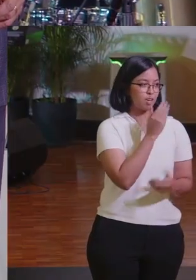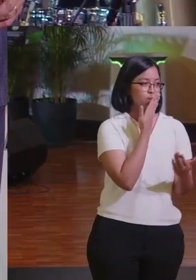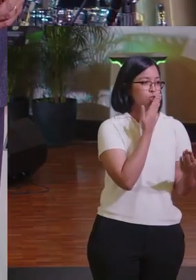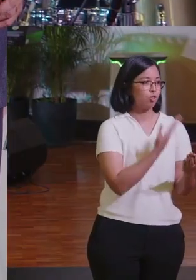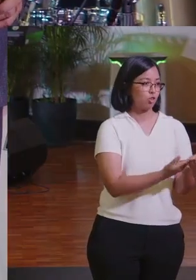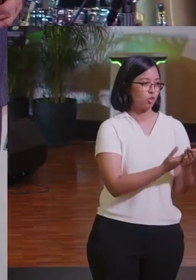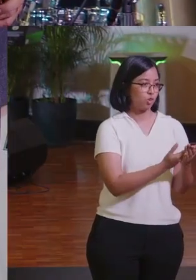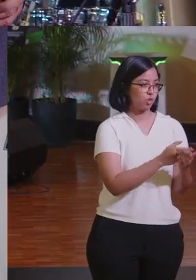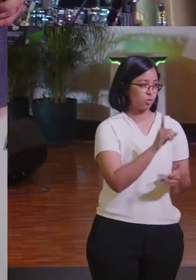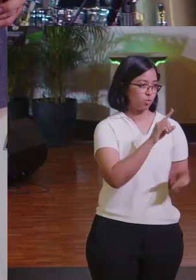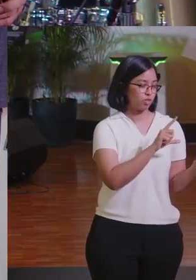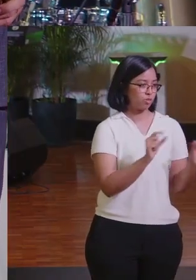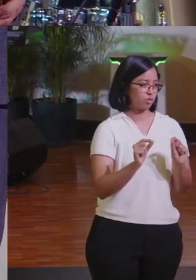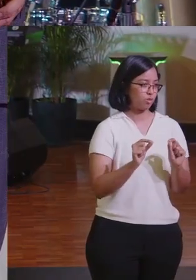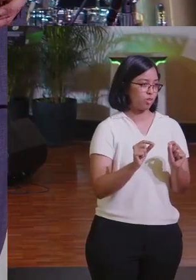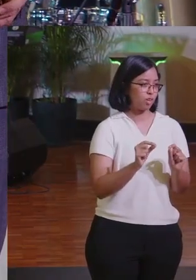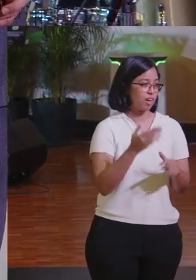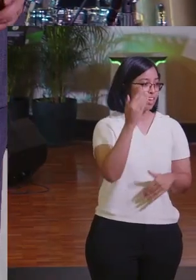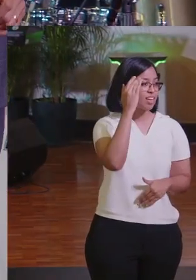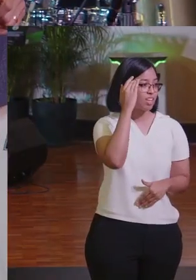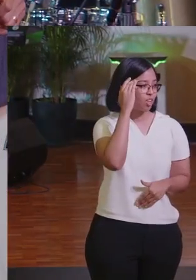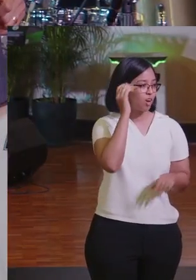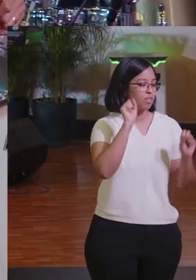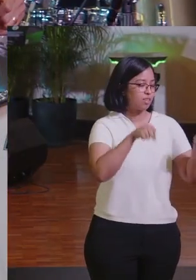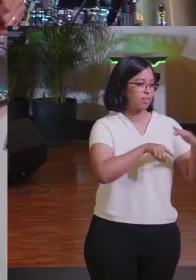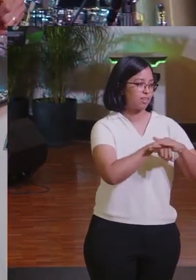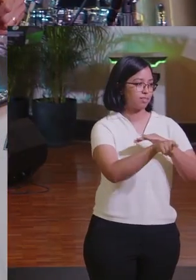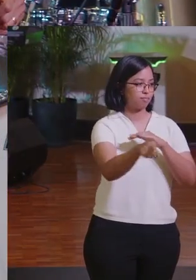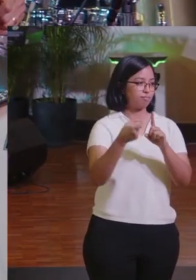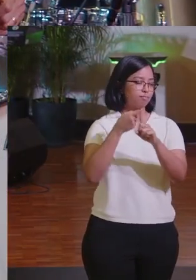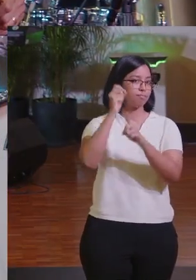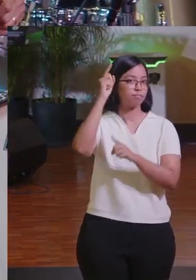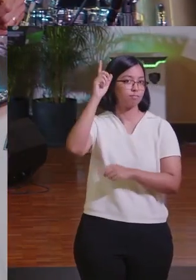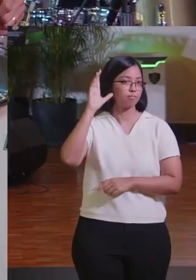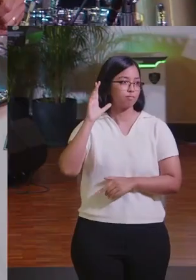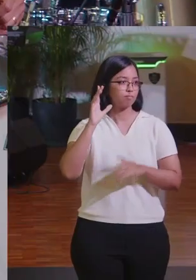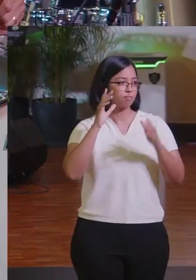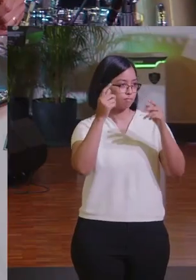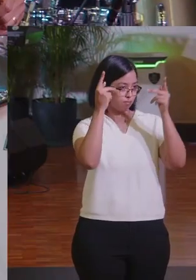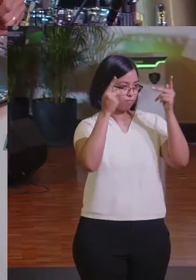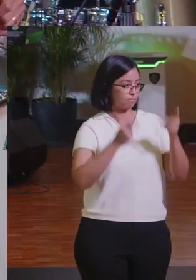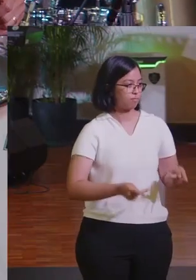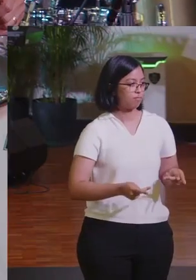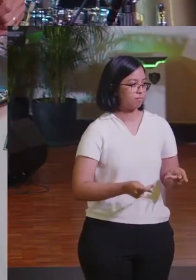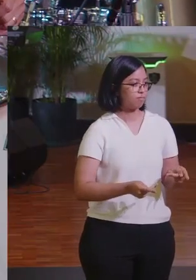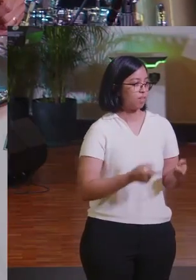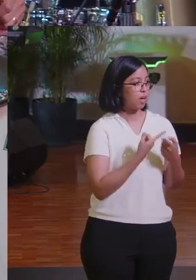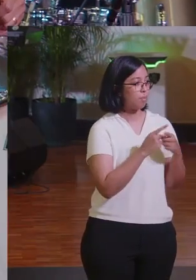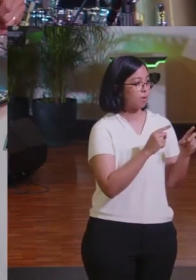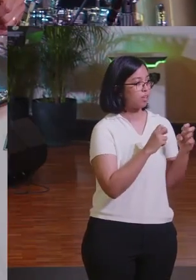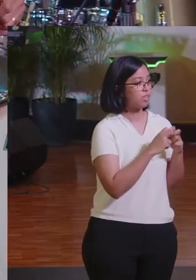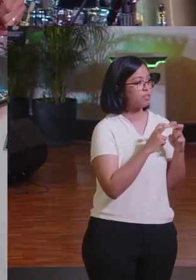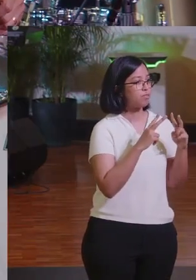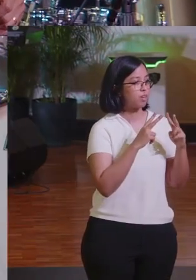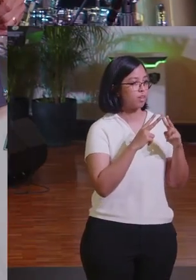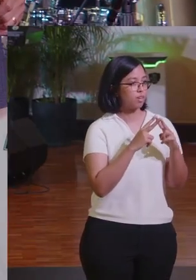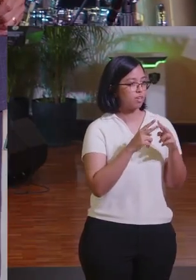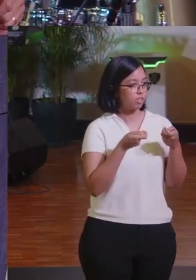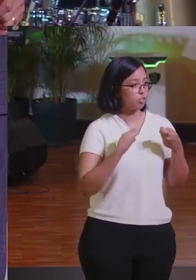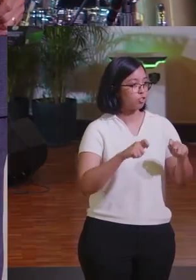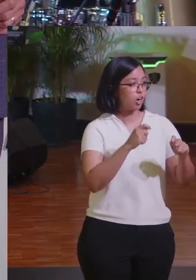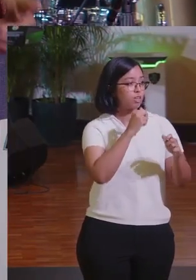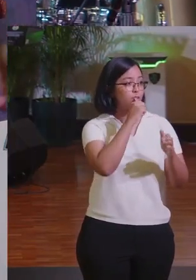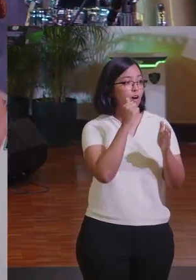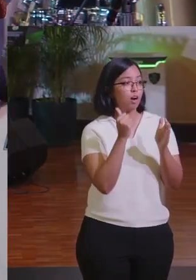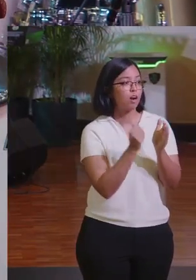No? Akala niya siya'y makakawala sa presensya ng Diyos. But kahit po siya'y tumakbo at magtago, ang Panginoon